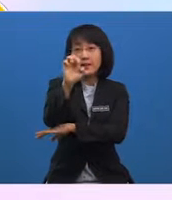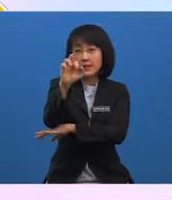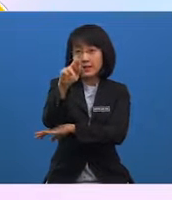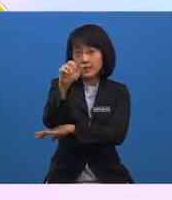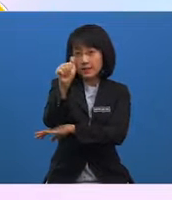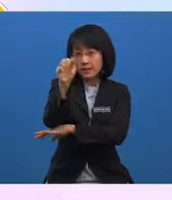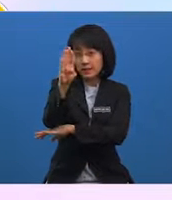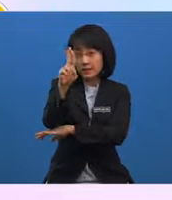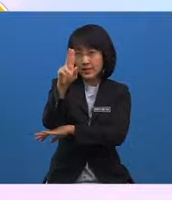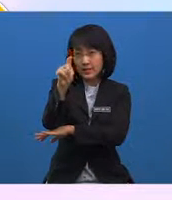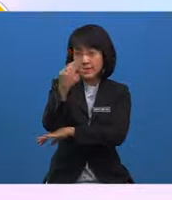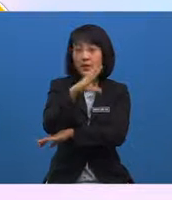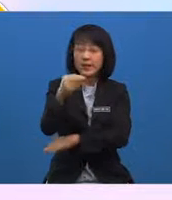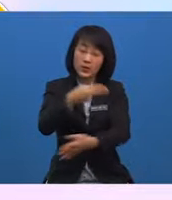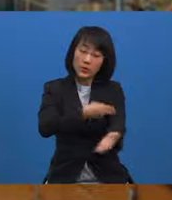selari.